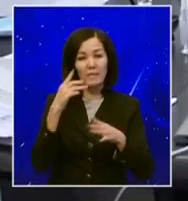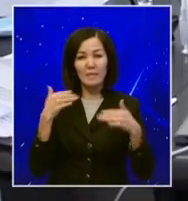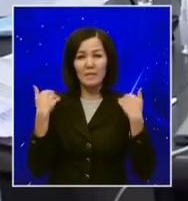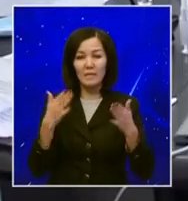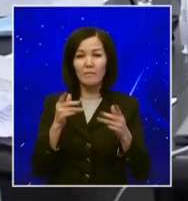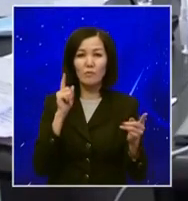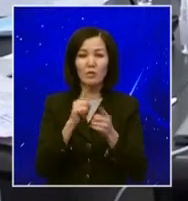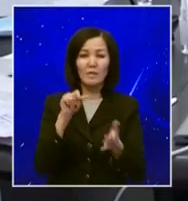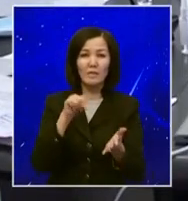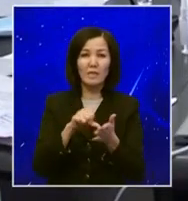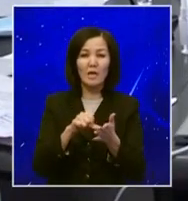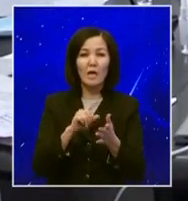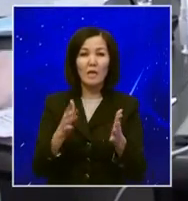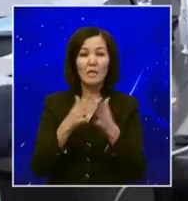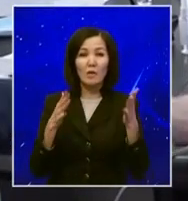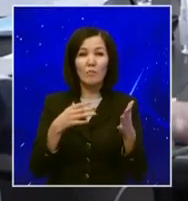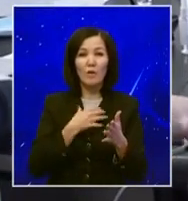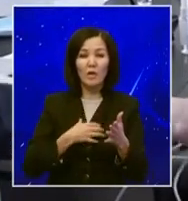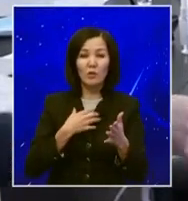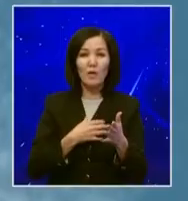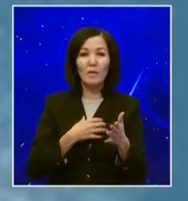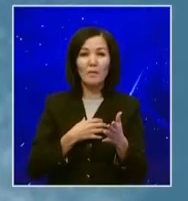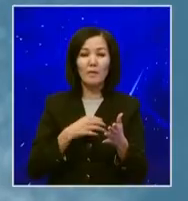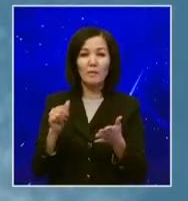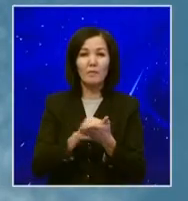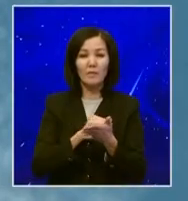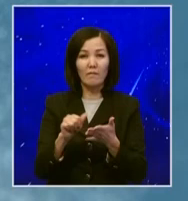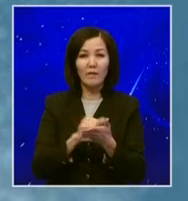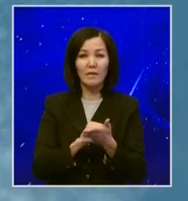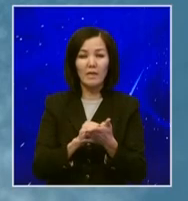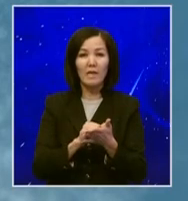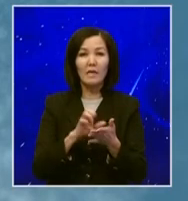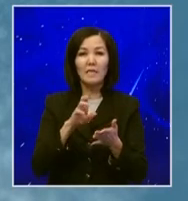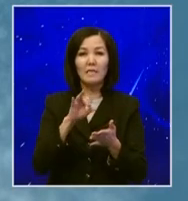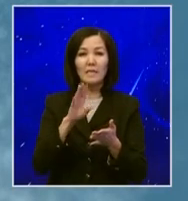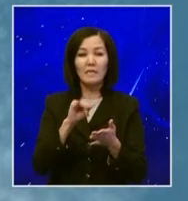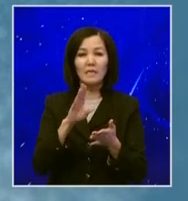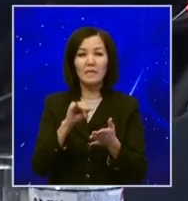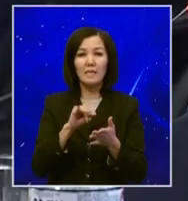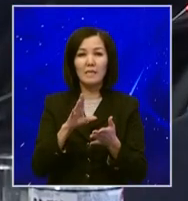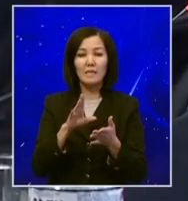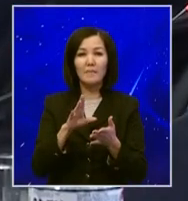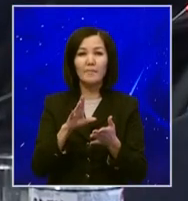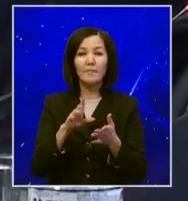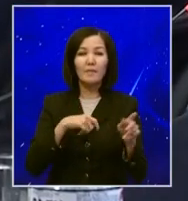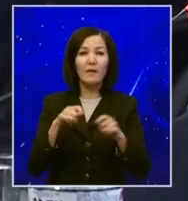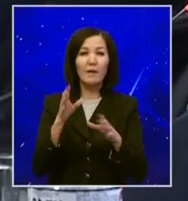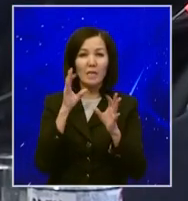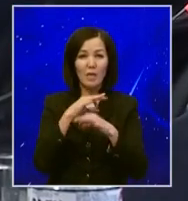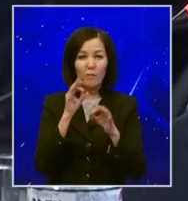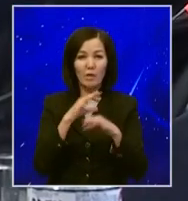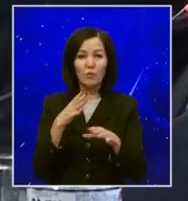Участники встречи отметили, что наиболее актуальными являются сертификация и стандартизация товарной лаборатории. Согласно